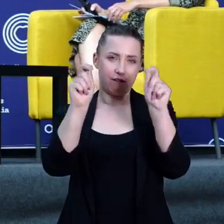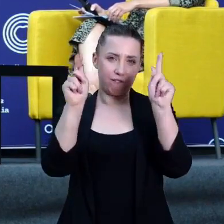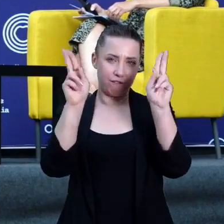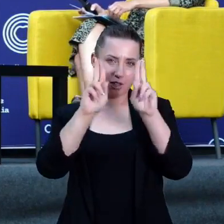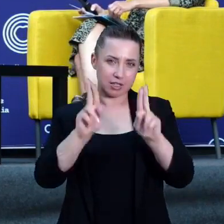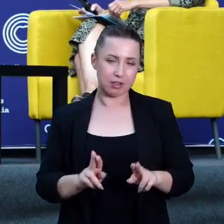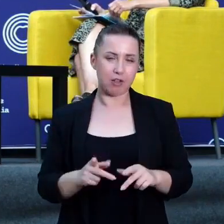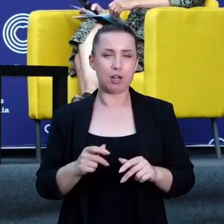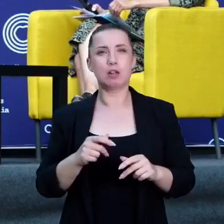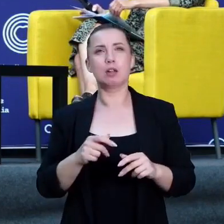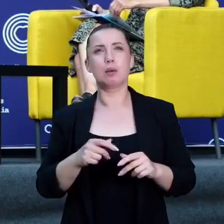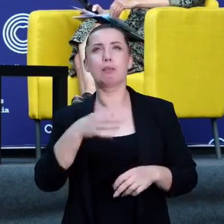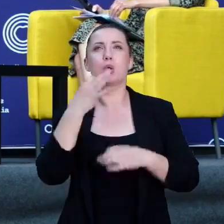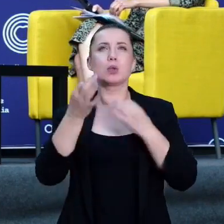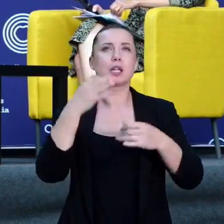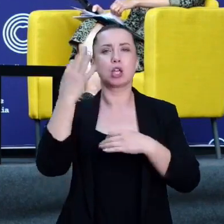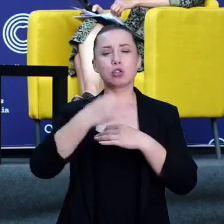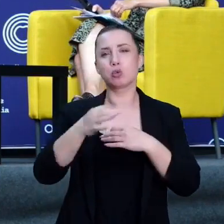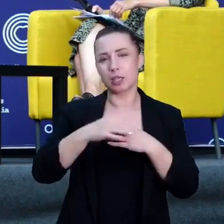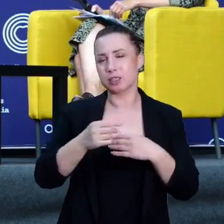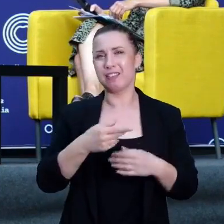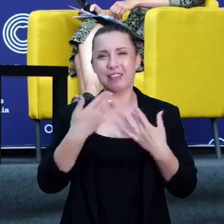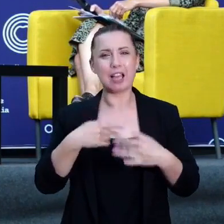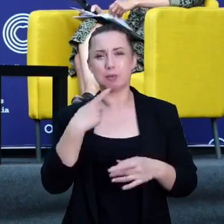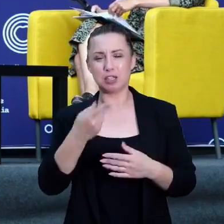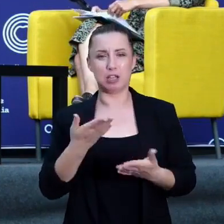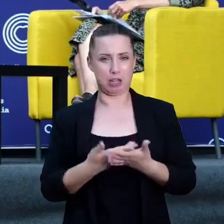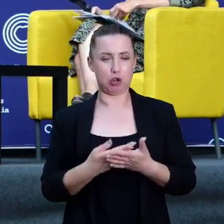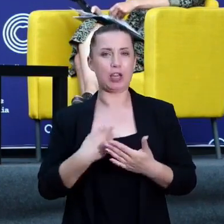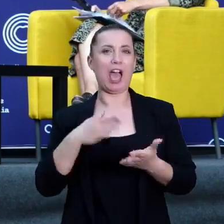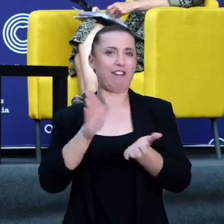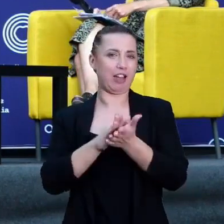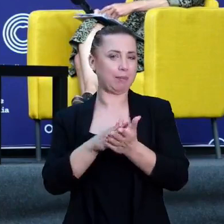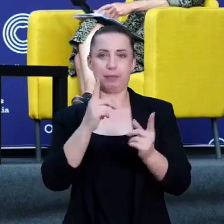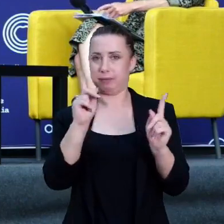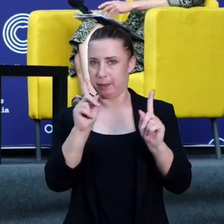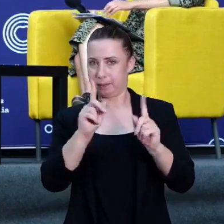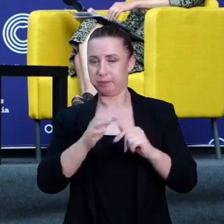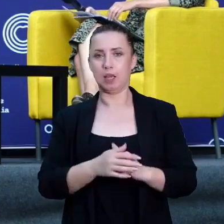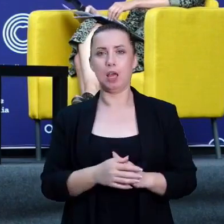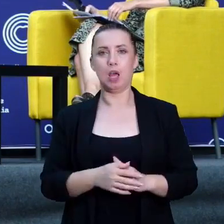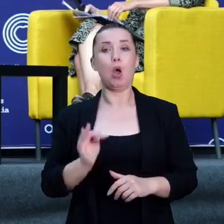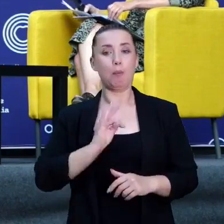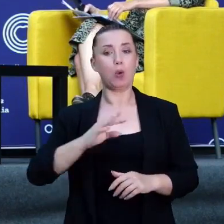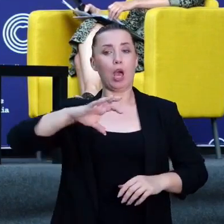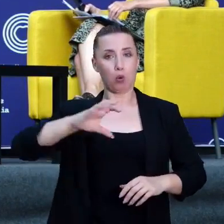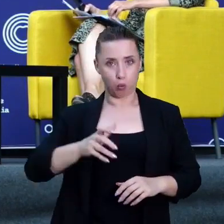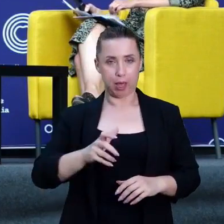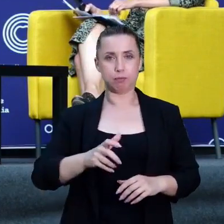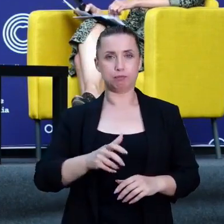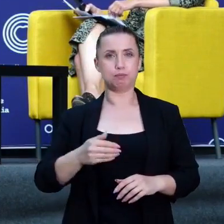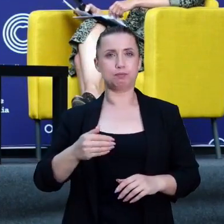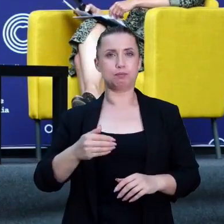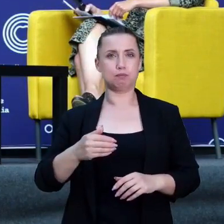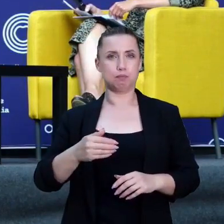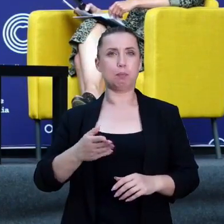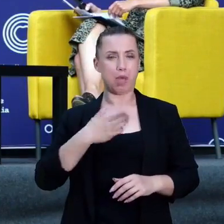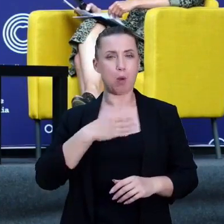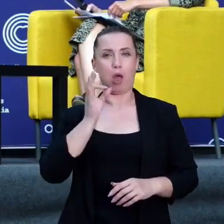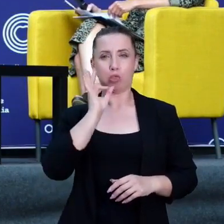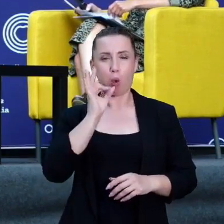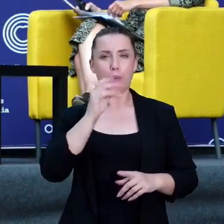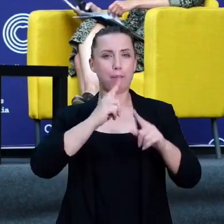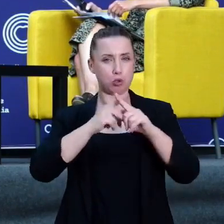w Opolu. Nie o tym mówię, że mówicie o swoich wygranych, tylko że to był zespół, który potencjalnie odniósł od razu duży sukces. Były